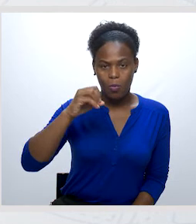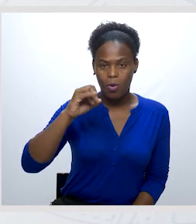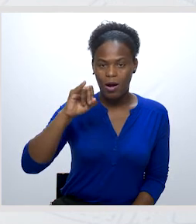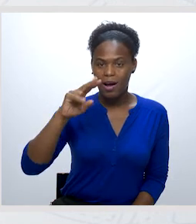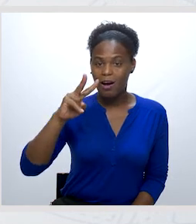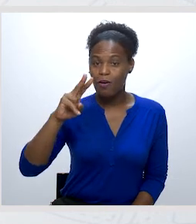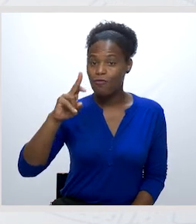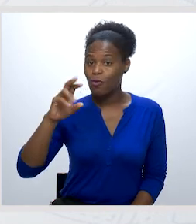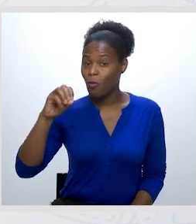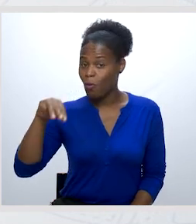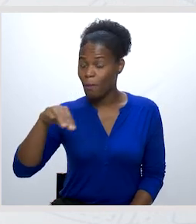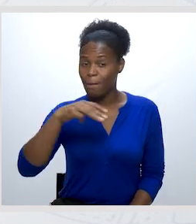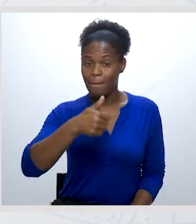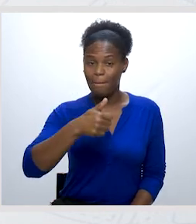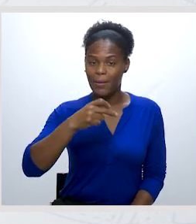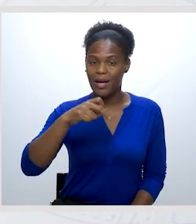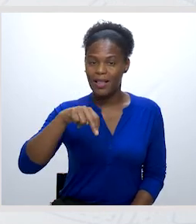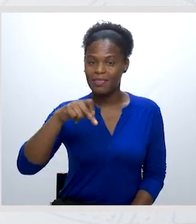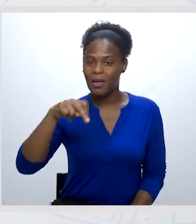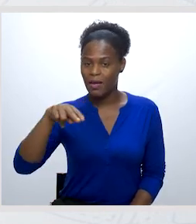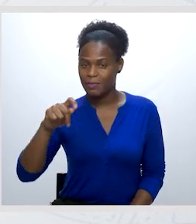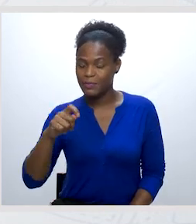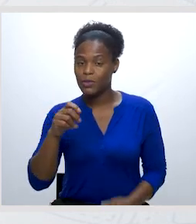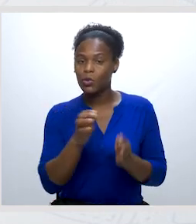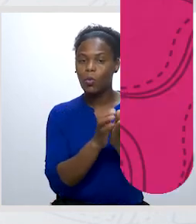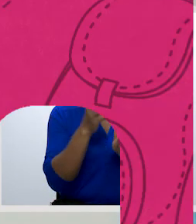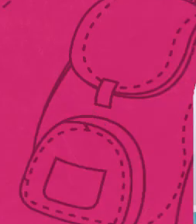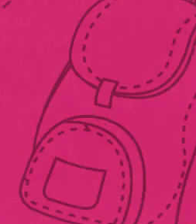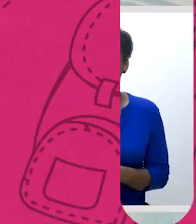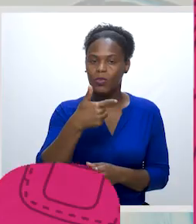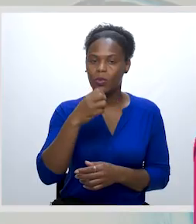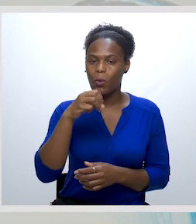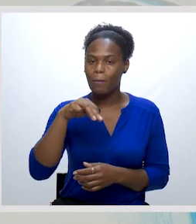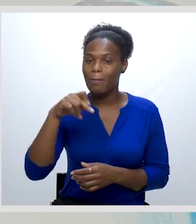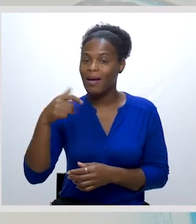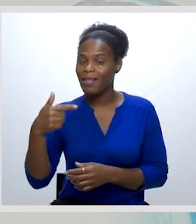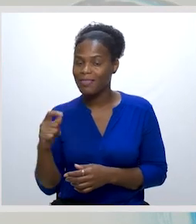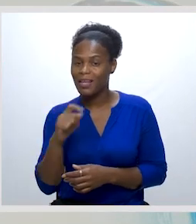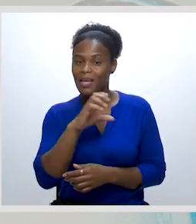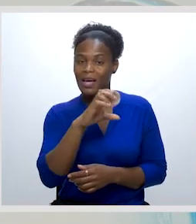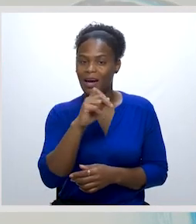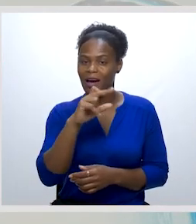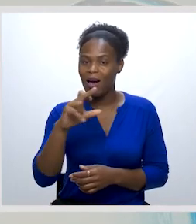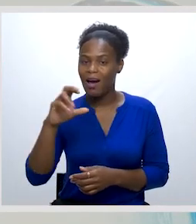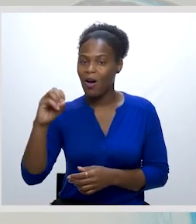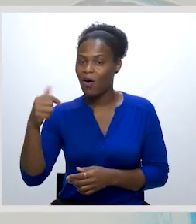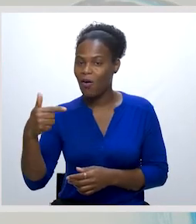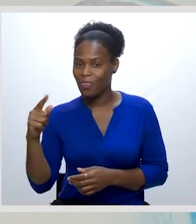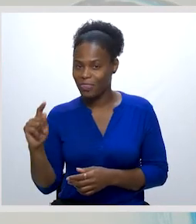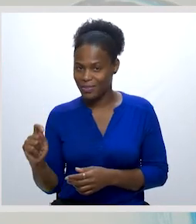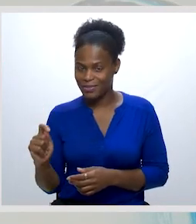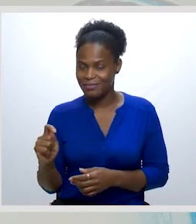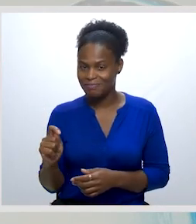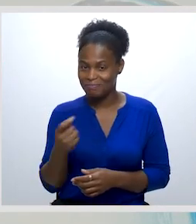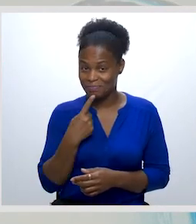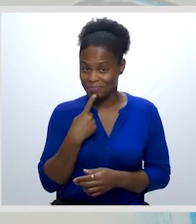banane, tomate, carotte. Vous avez bien écouté? Oui?